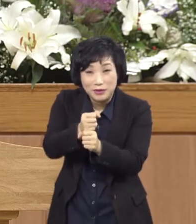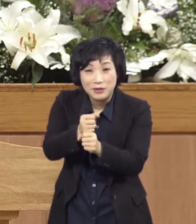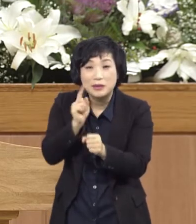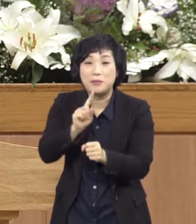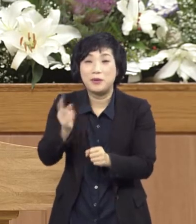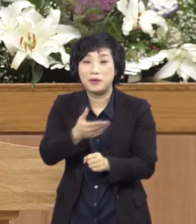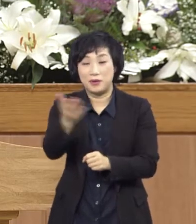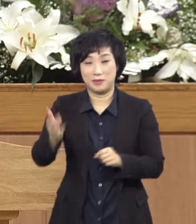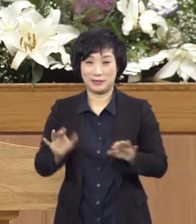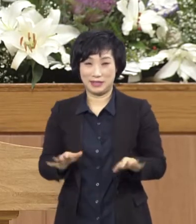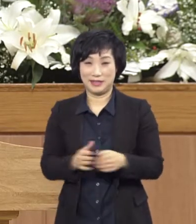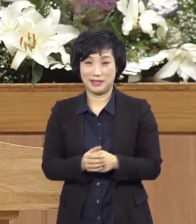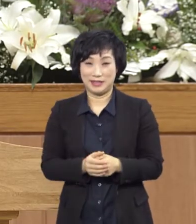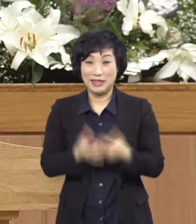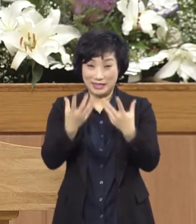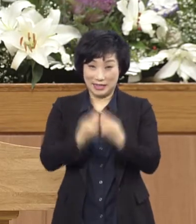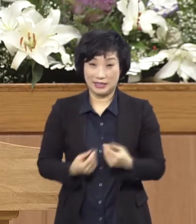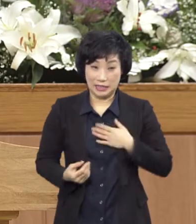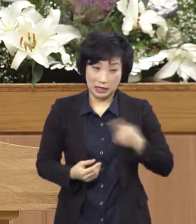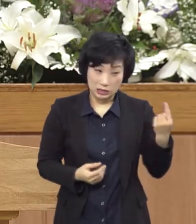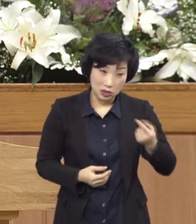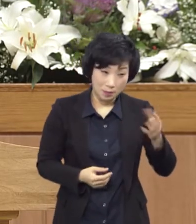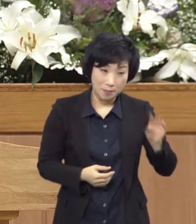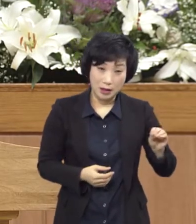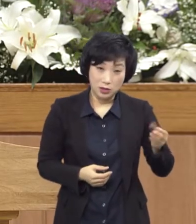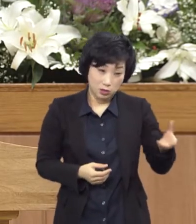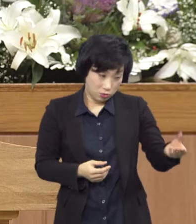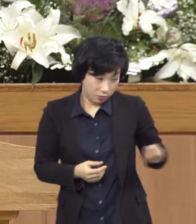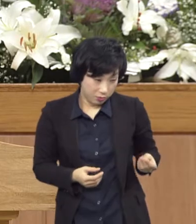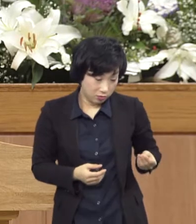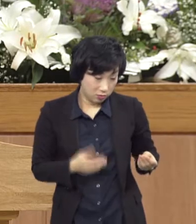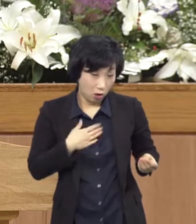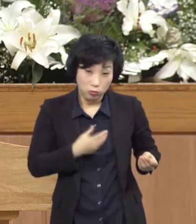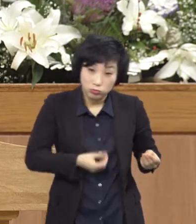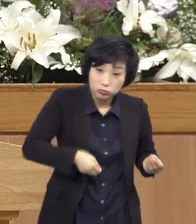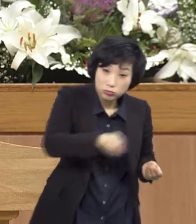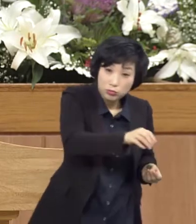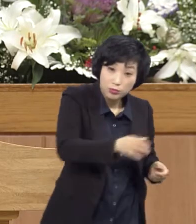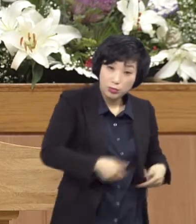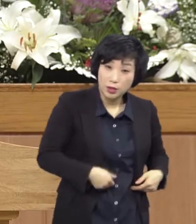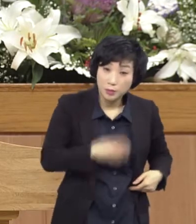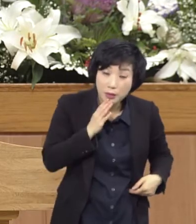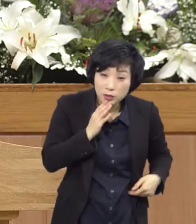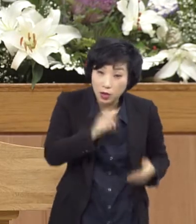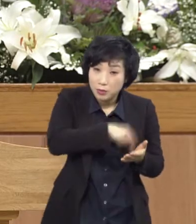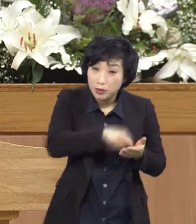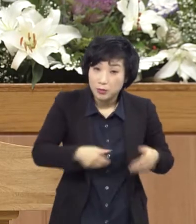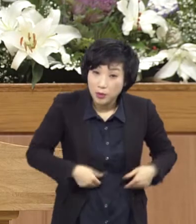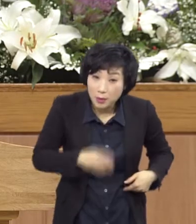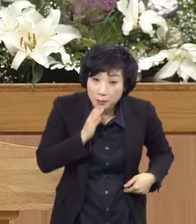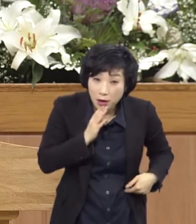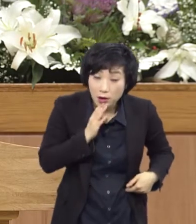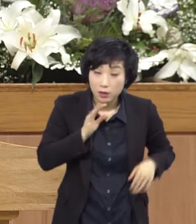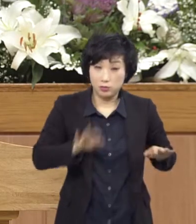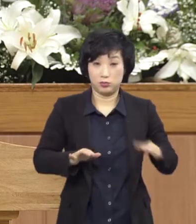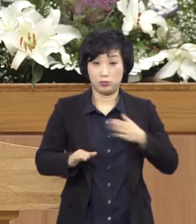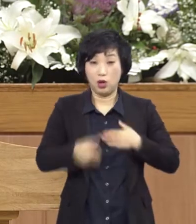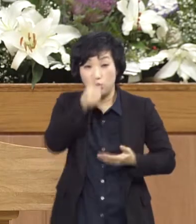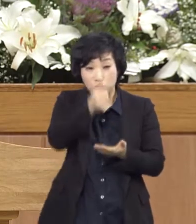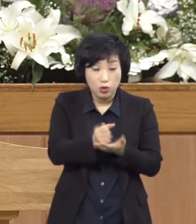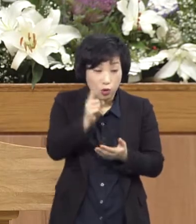내가 천만 원 빚지면 천만 원을 갚아줘야 하듯이 내가 죄로 말미암아 죽게 되었으면 죽음을 갚아주기